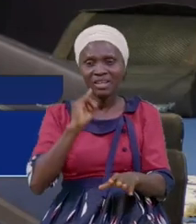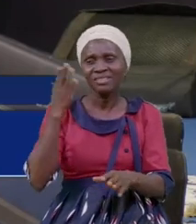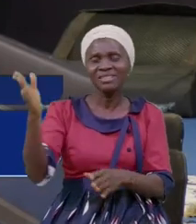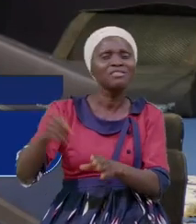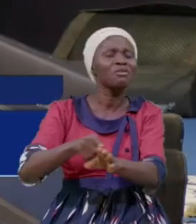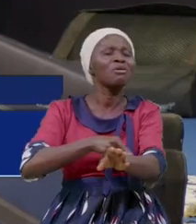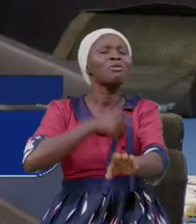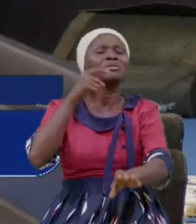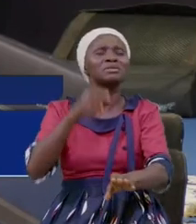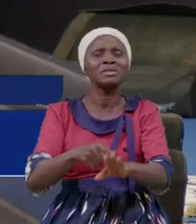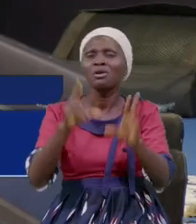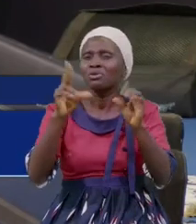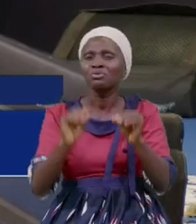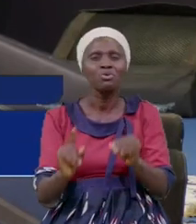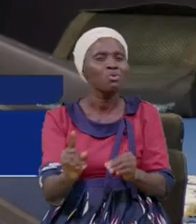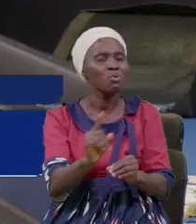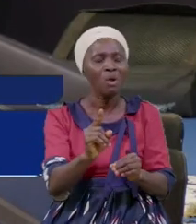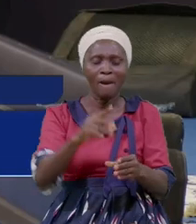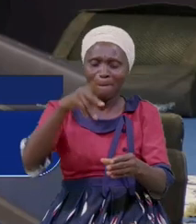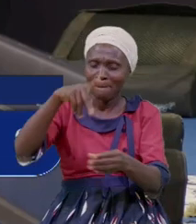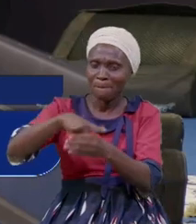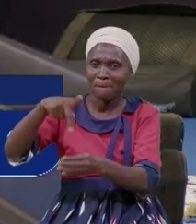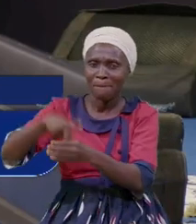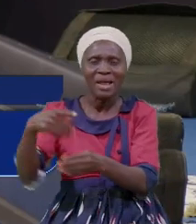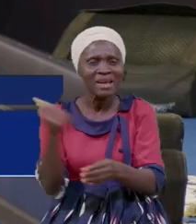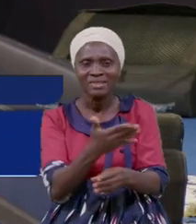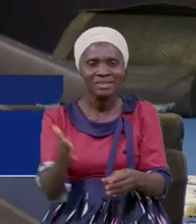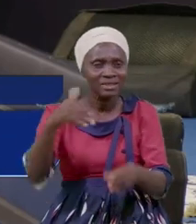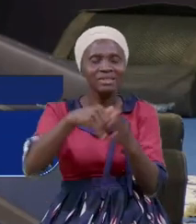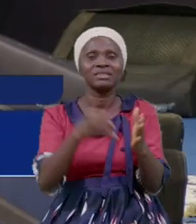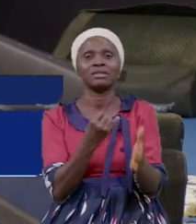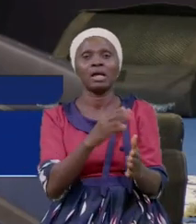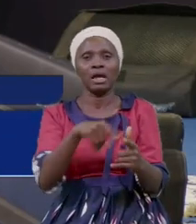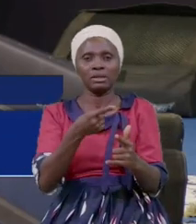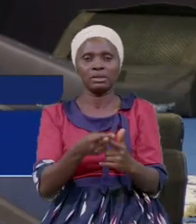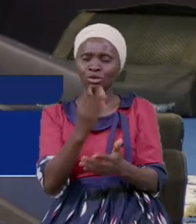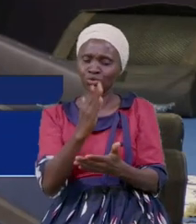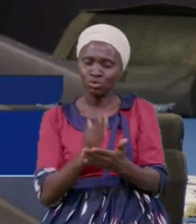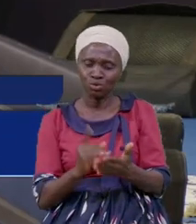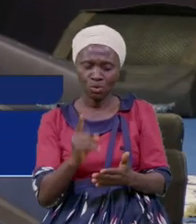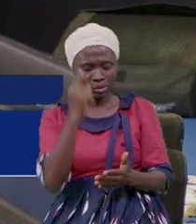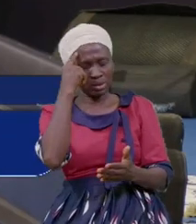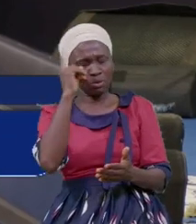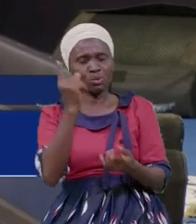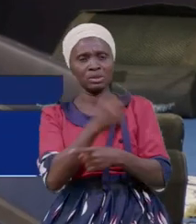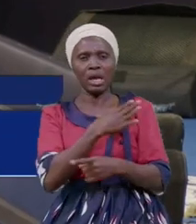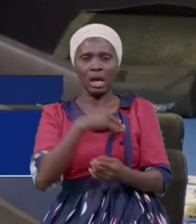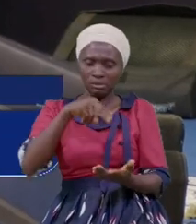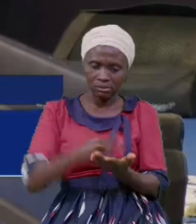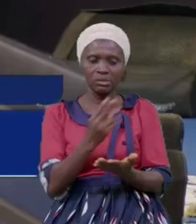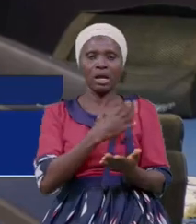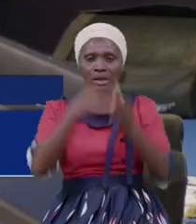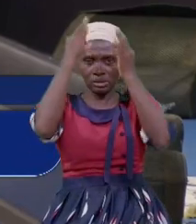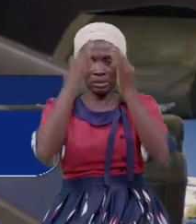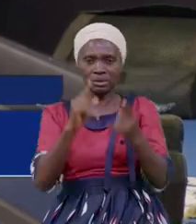ce que quelqu'un lève les yeux et dise il faut un champ ici et il sacle